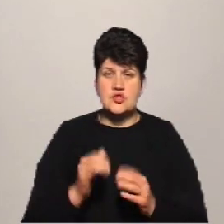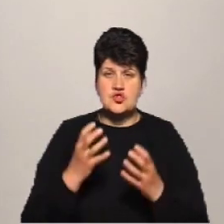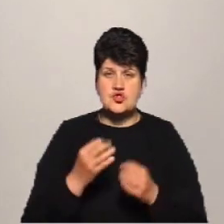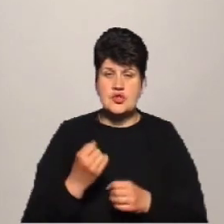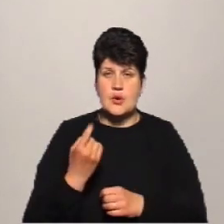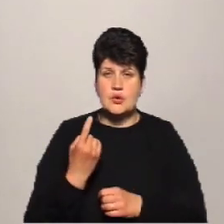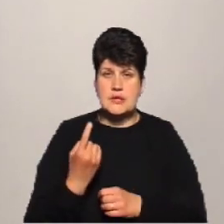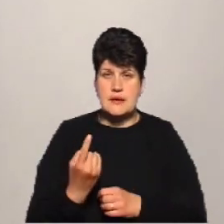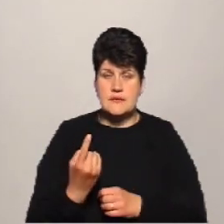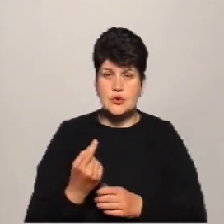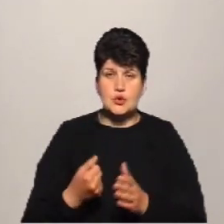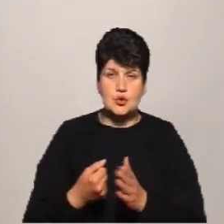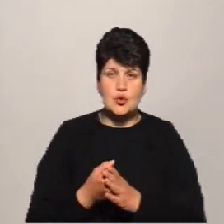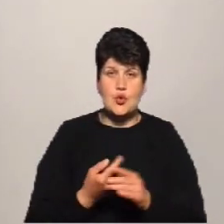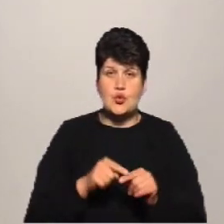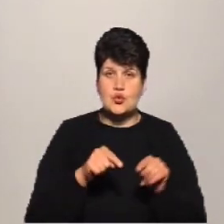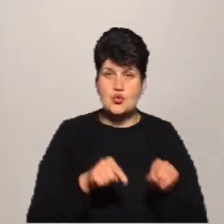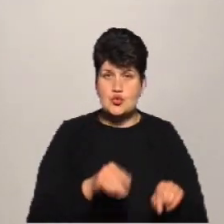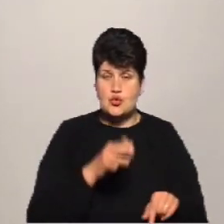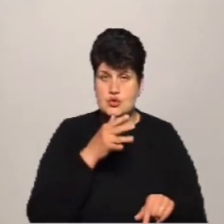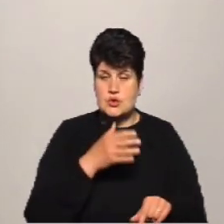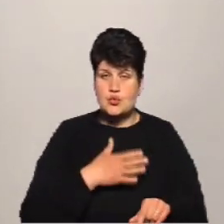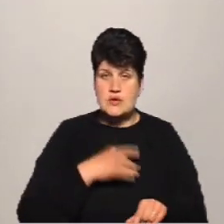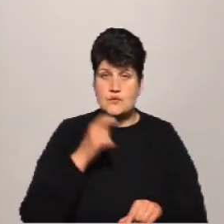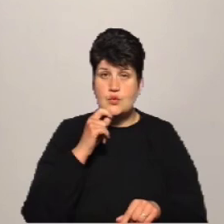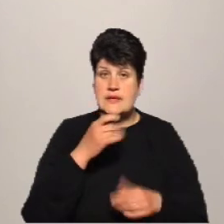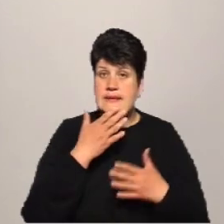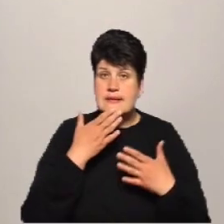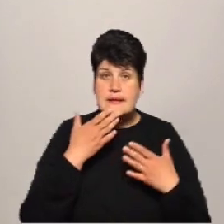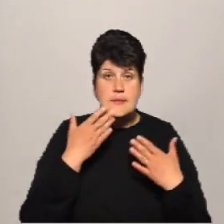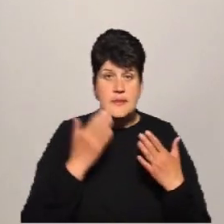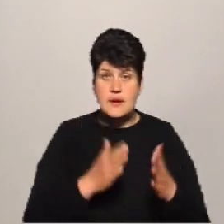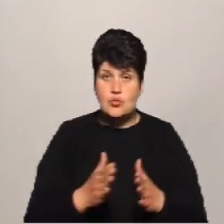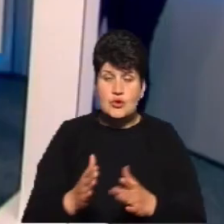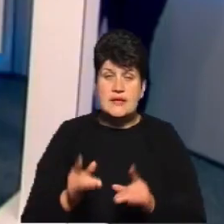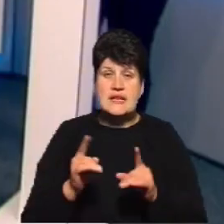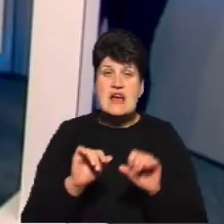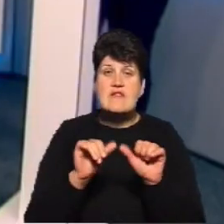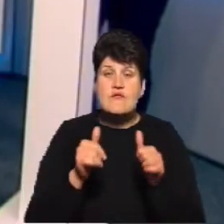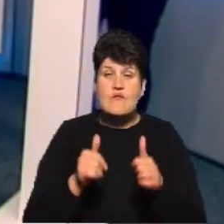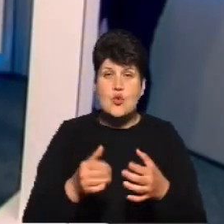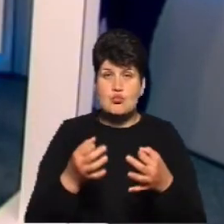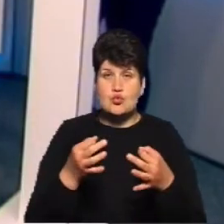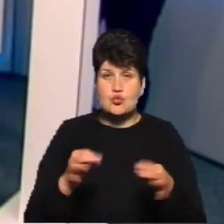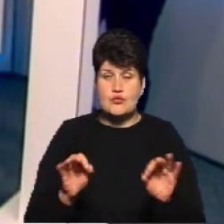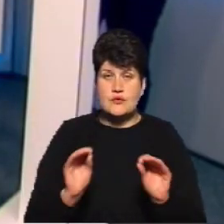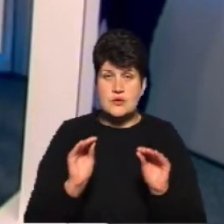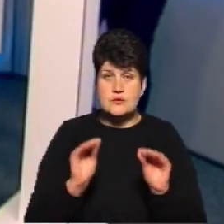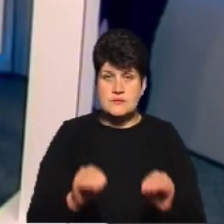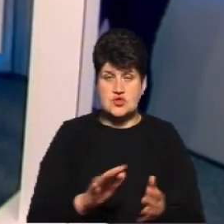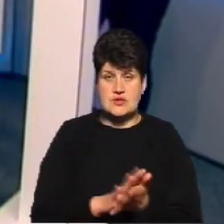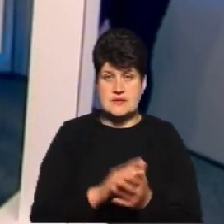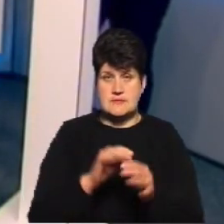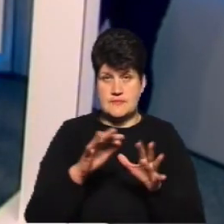До цього часу в нас в Україні немає ні порядку, ні навіть форми дозволу на розміщення відходів. Хоча